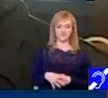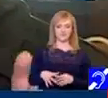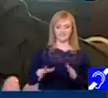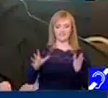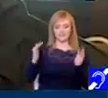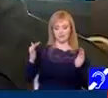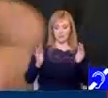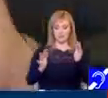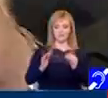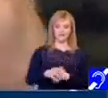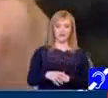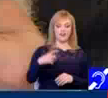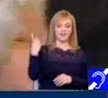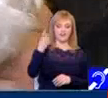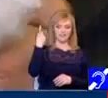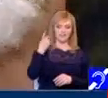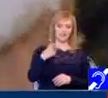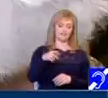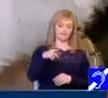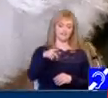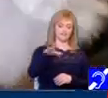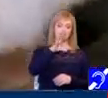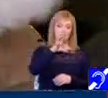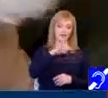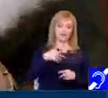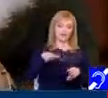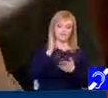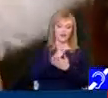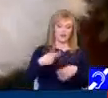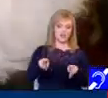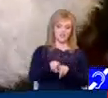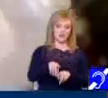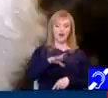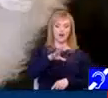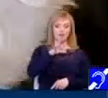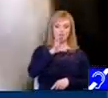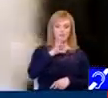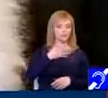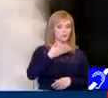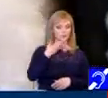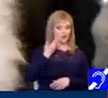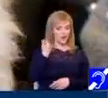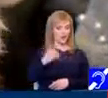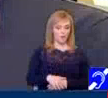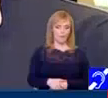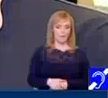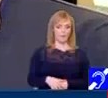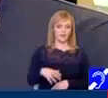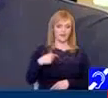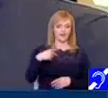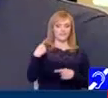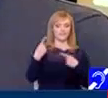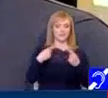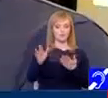and have a lot of shape. Stăpânul animalului spune că întreținerea unui astfel de câine nu este tocmai ușoară. Trebuie spălat la